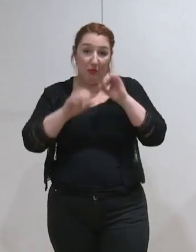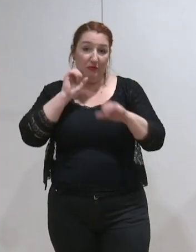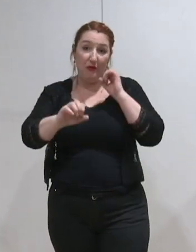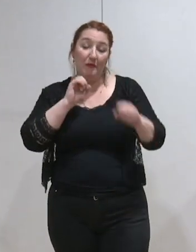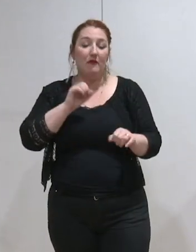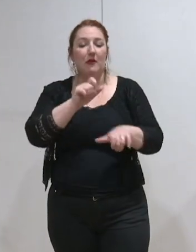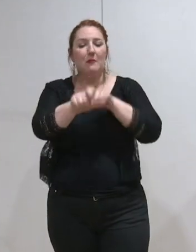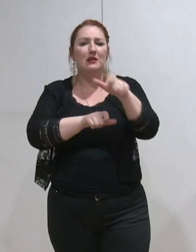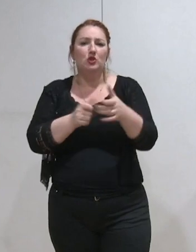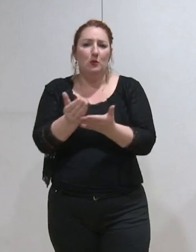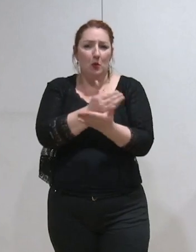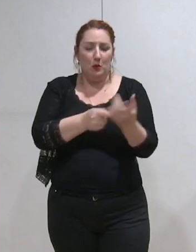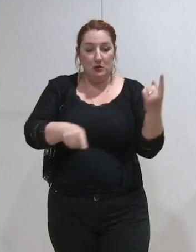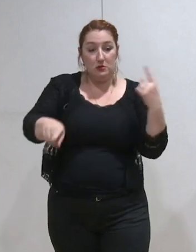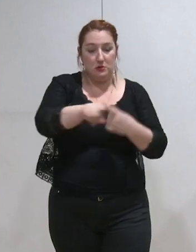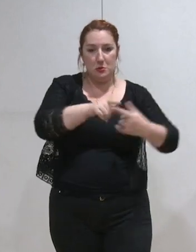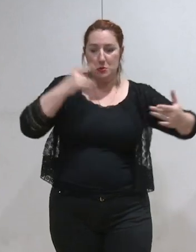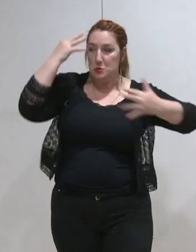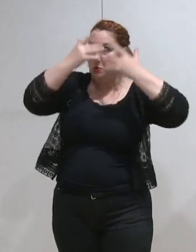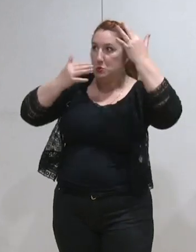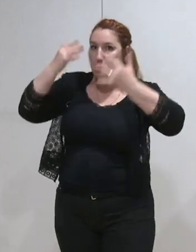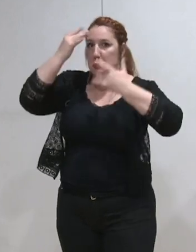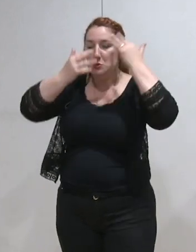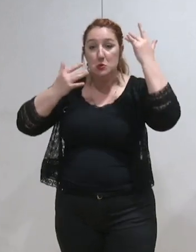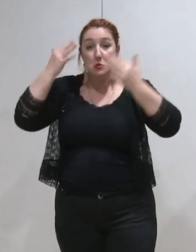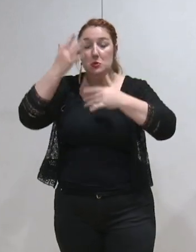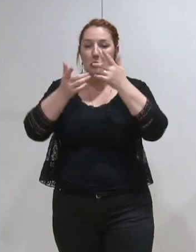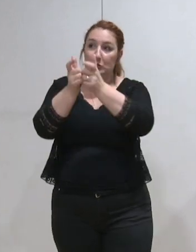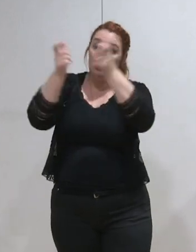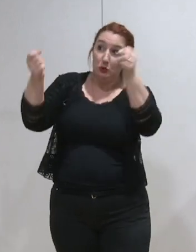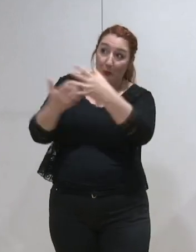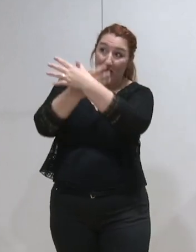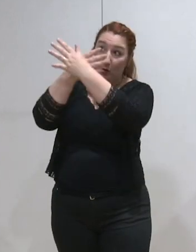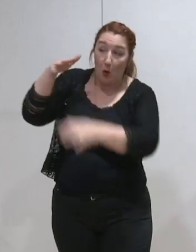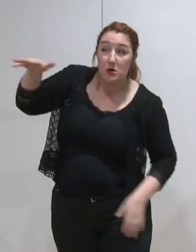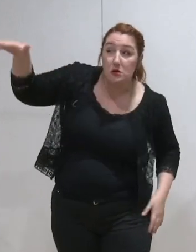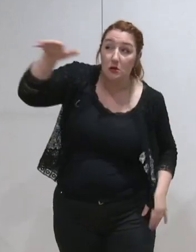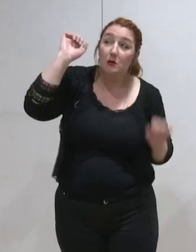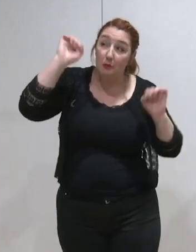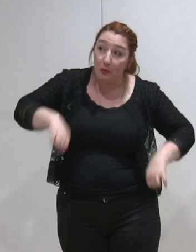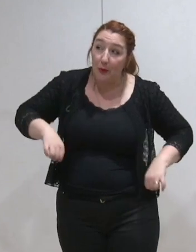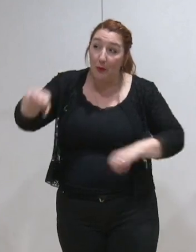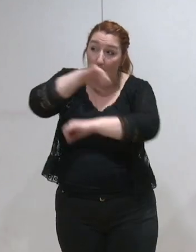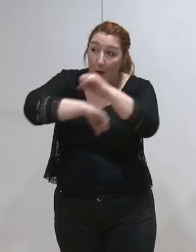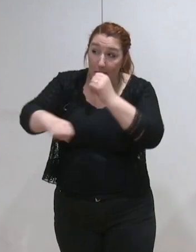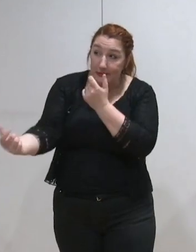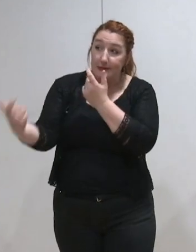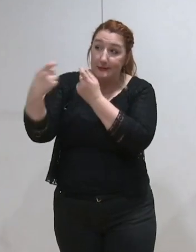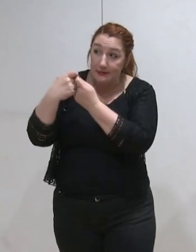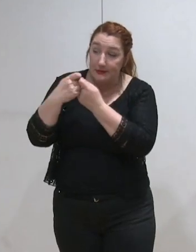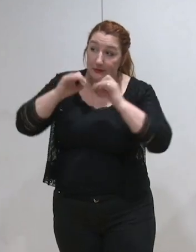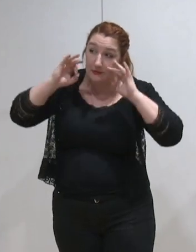parmi les personnels beaucoup d'inquiétude sur la capacité de la structure métropolitaine à s'organiser dans des conditions